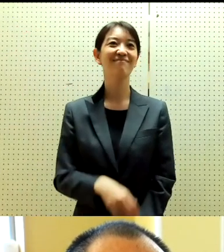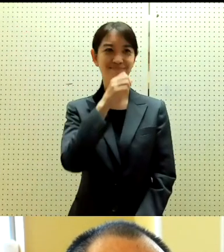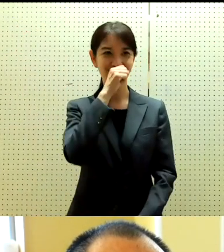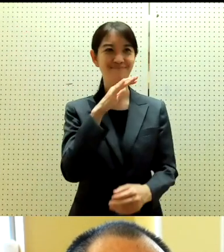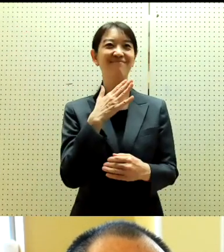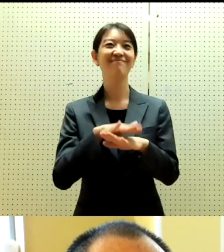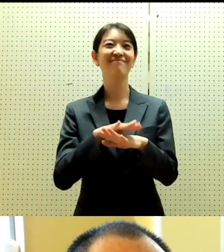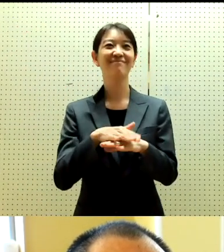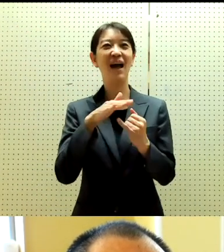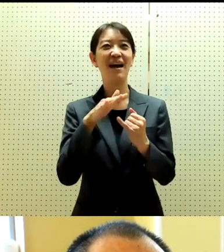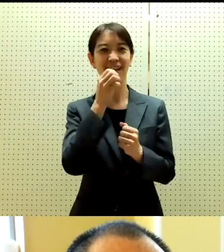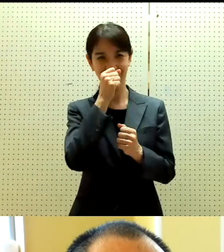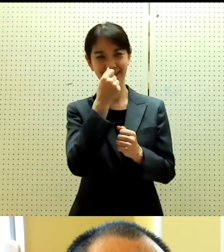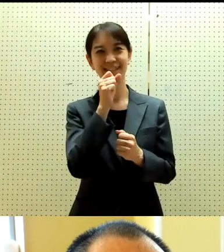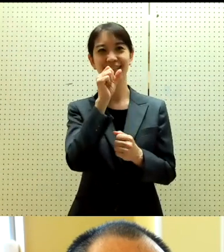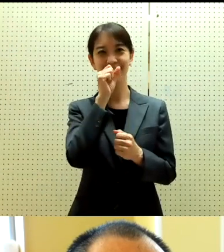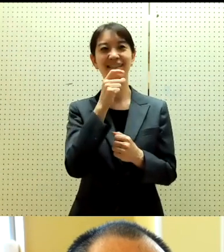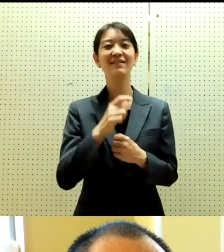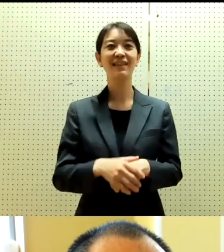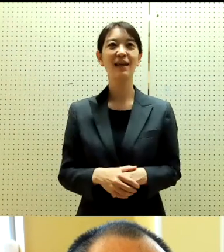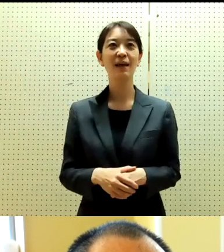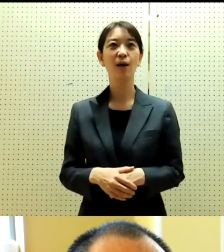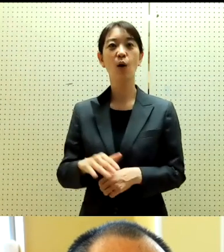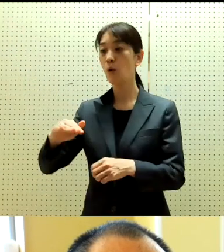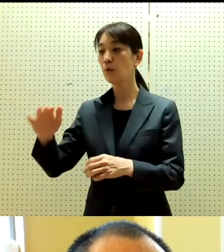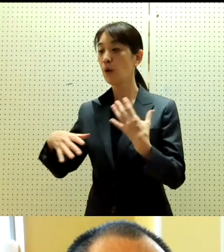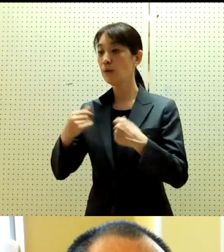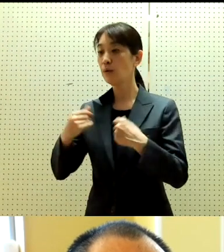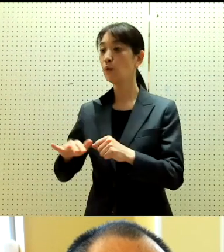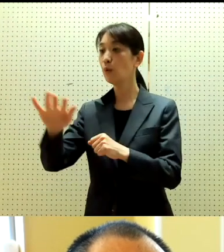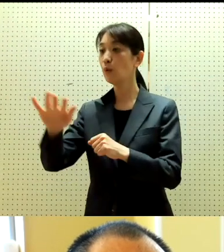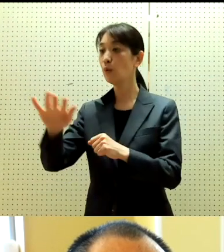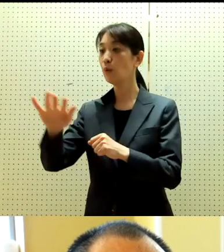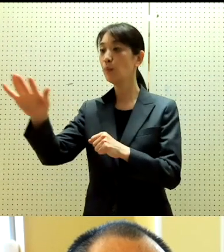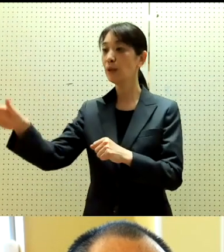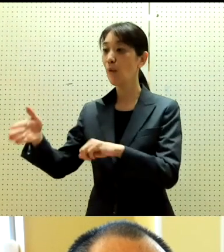なんかあれですかね、食べて料理したらなんかその料理の